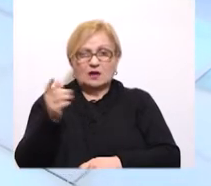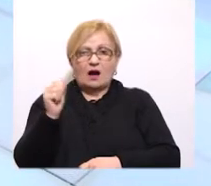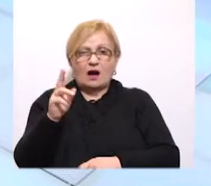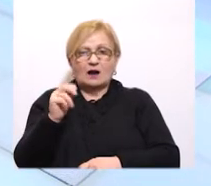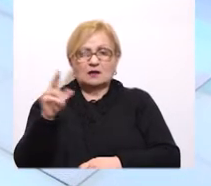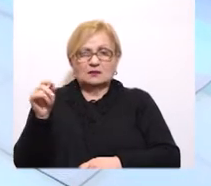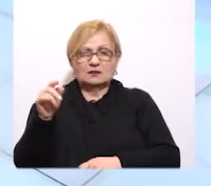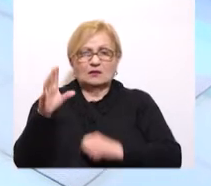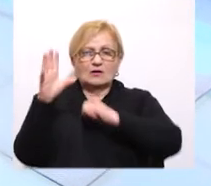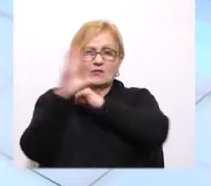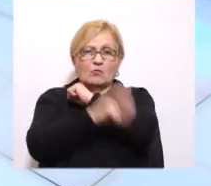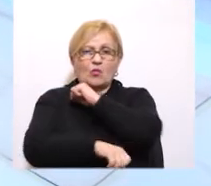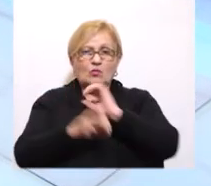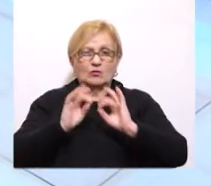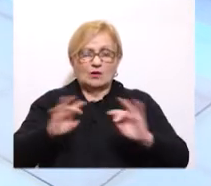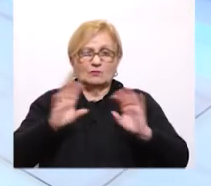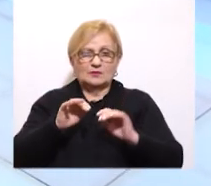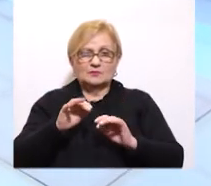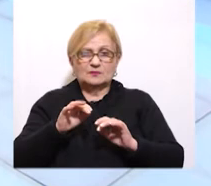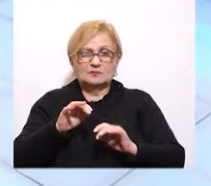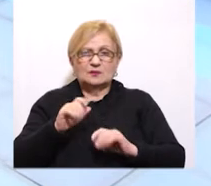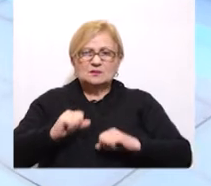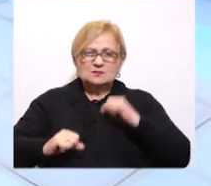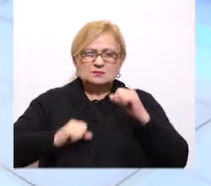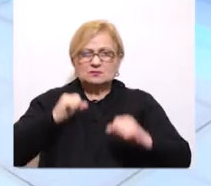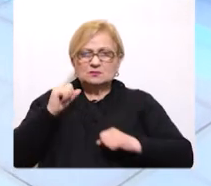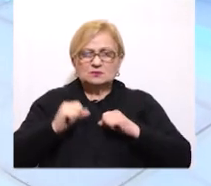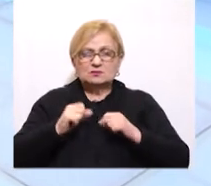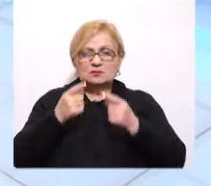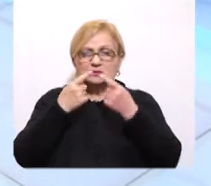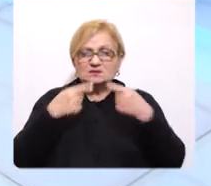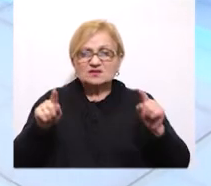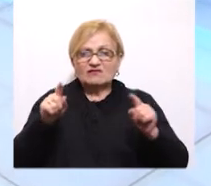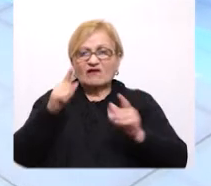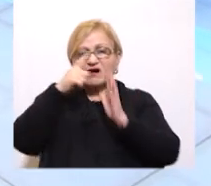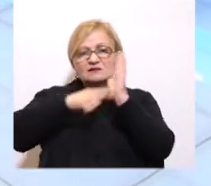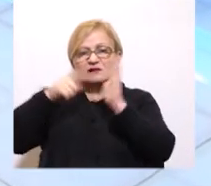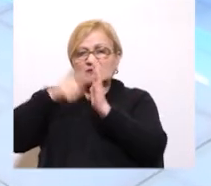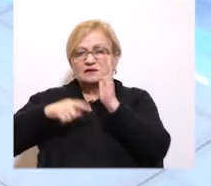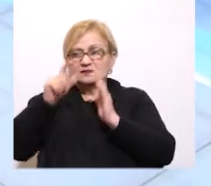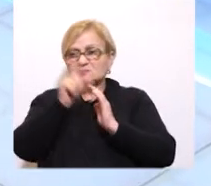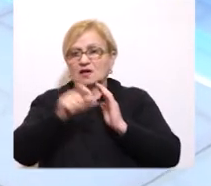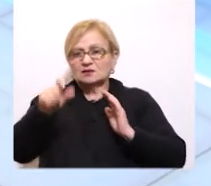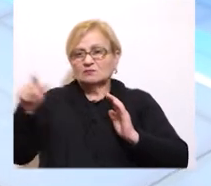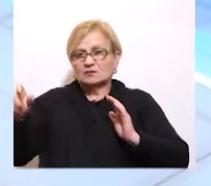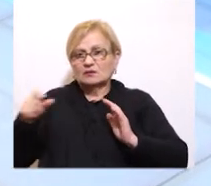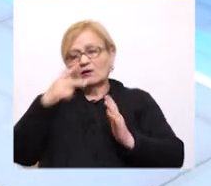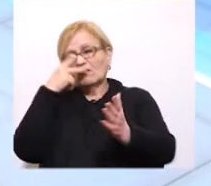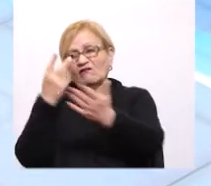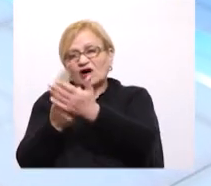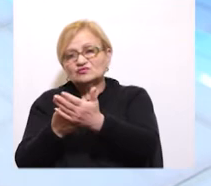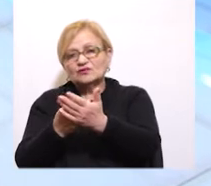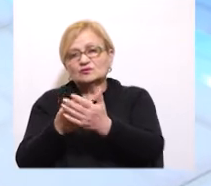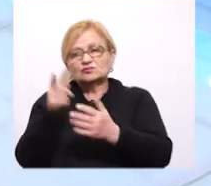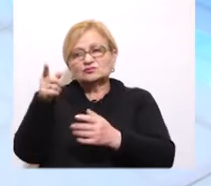აკაკი ბოლო ამბების თხრობისას ცდილობს სხვა რელიგიის ადამიანებშიც დაგვანახოს ღვთის